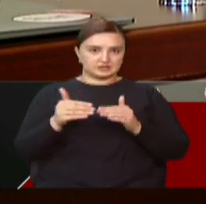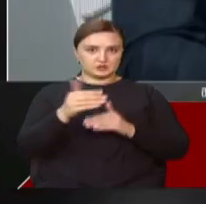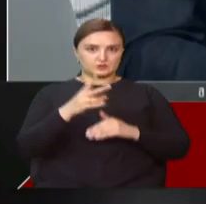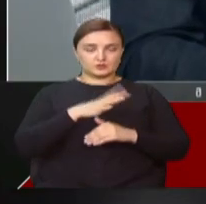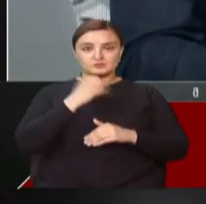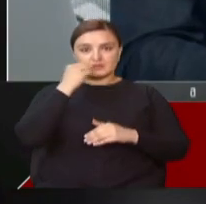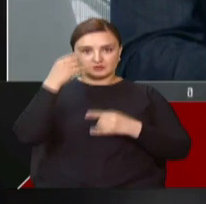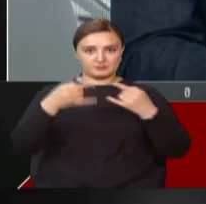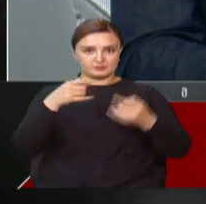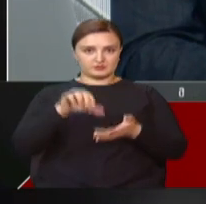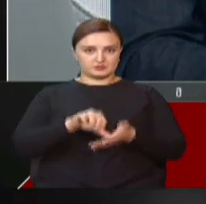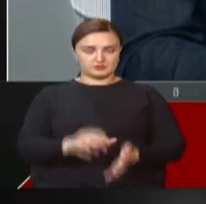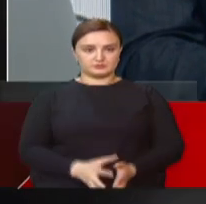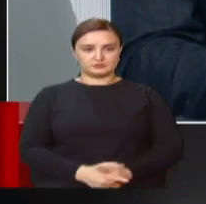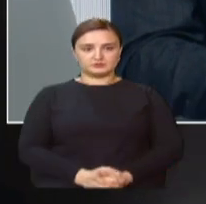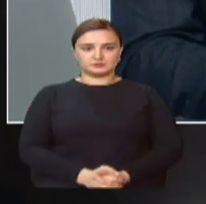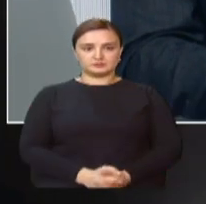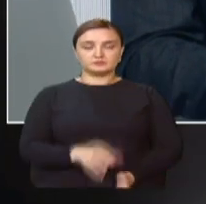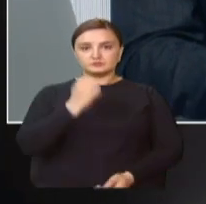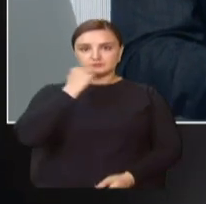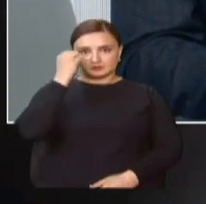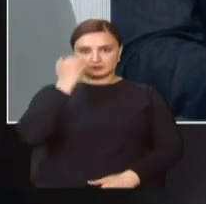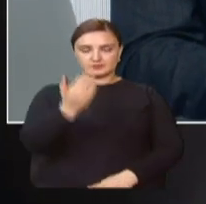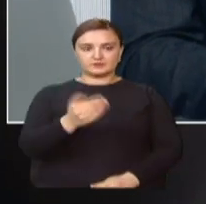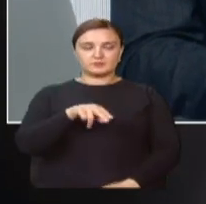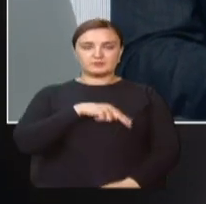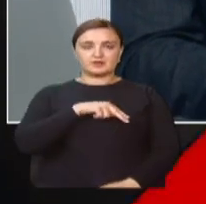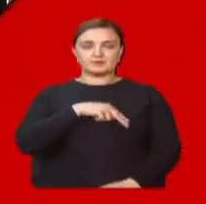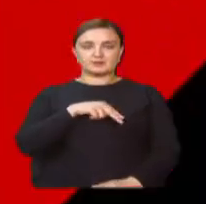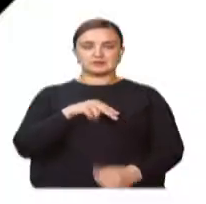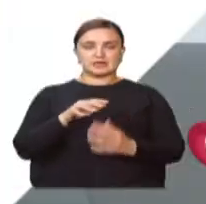да цема шимо на цели обистус. Мадлоба себе. Парламент и